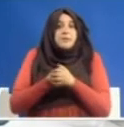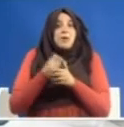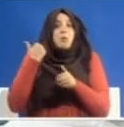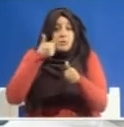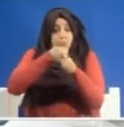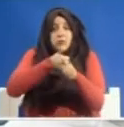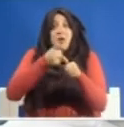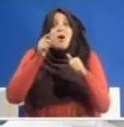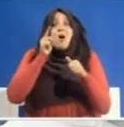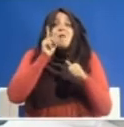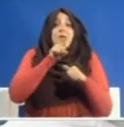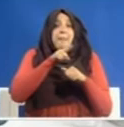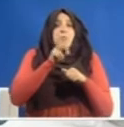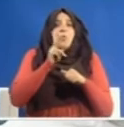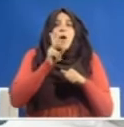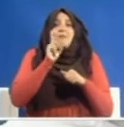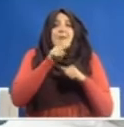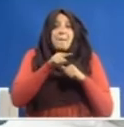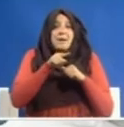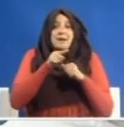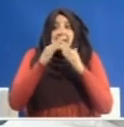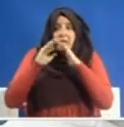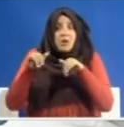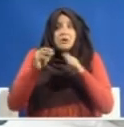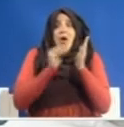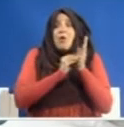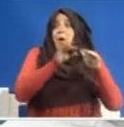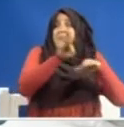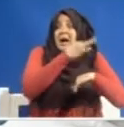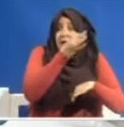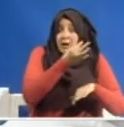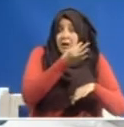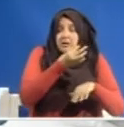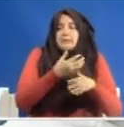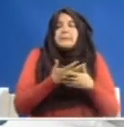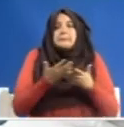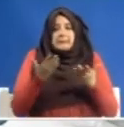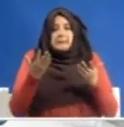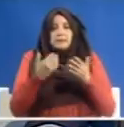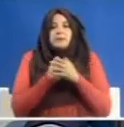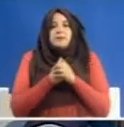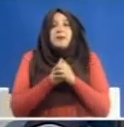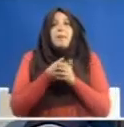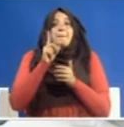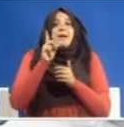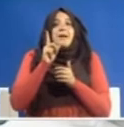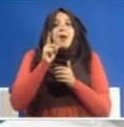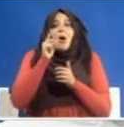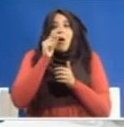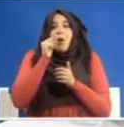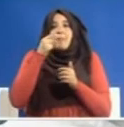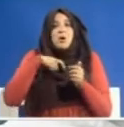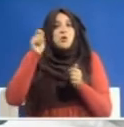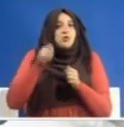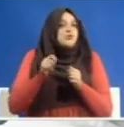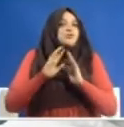ويتابع ذلك الزوج. ولكن بعد صدور حكم القاضي فحكم القاضي يضع حدا للزواج، ويعتبر